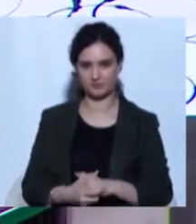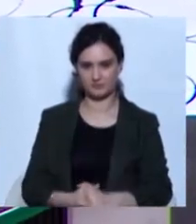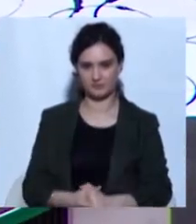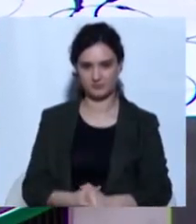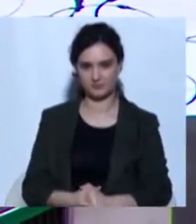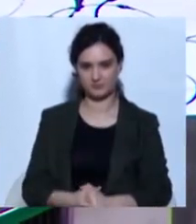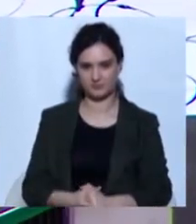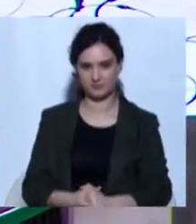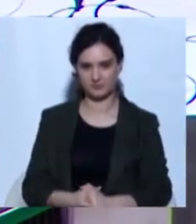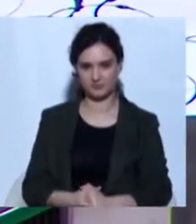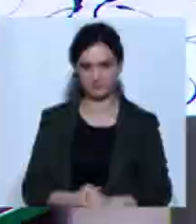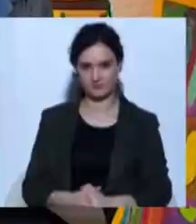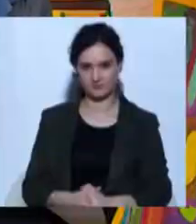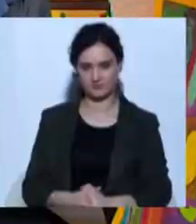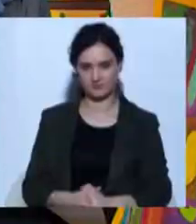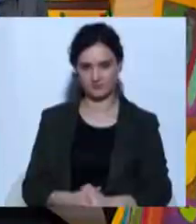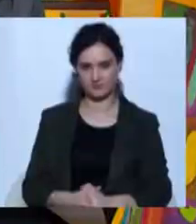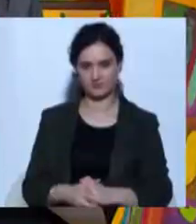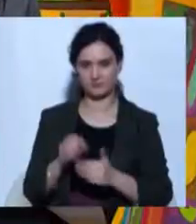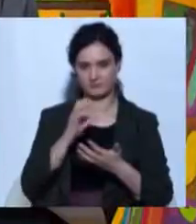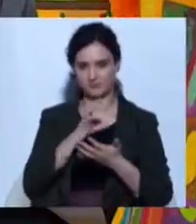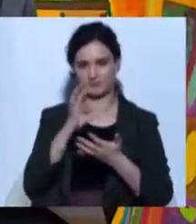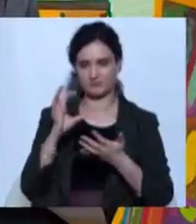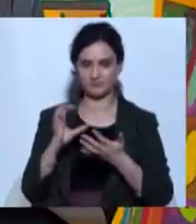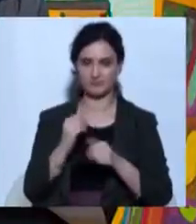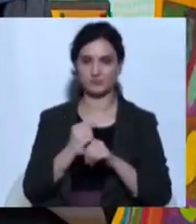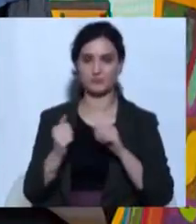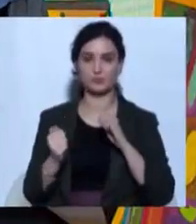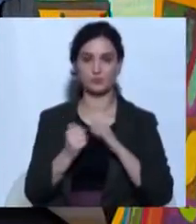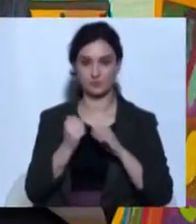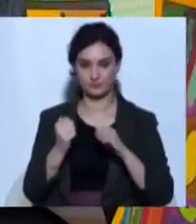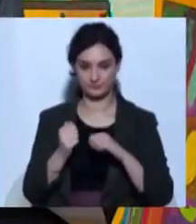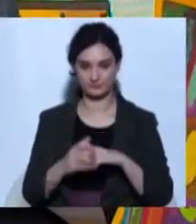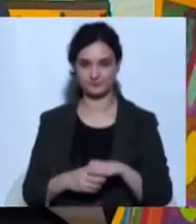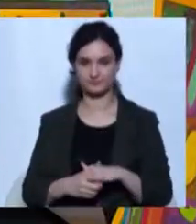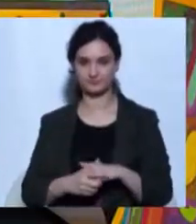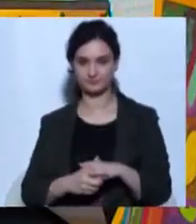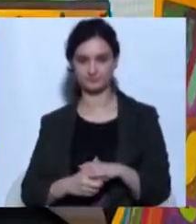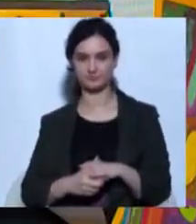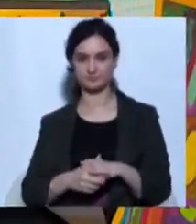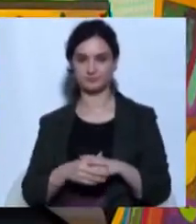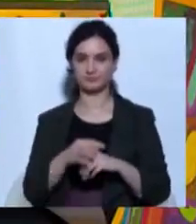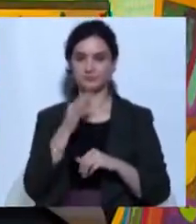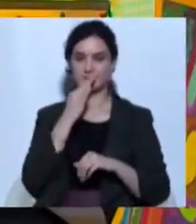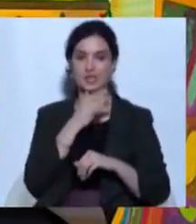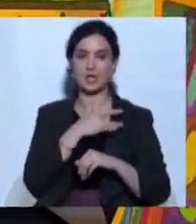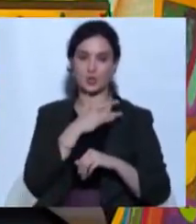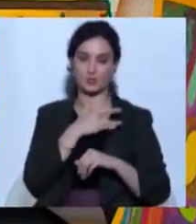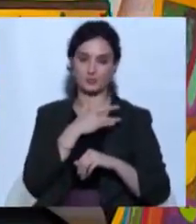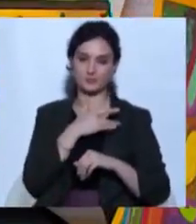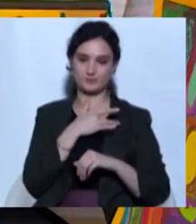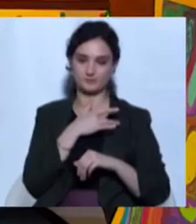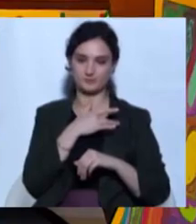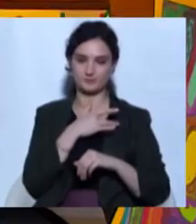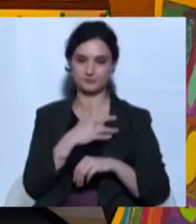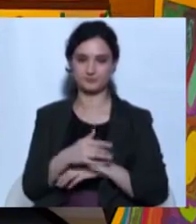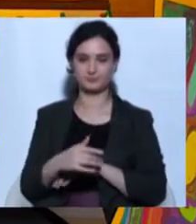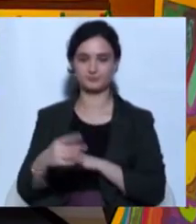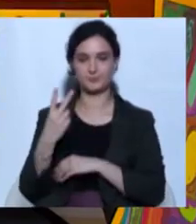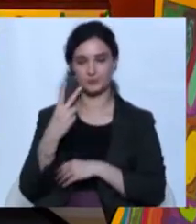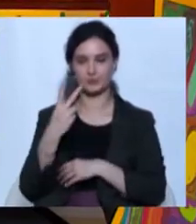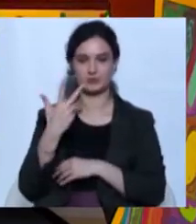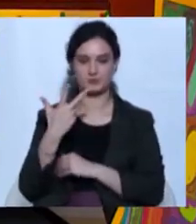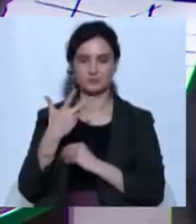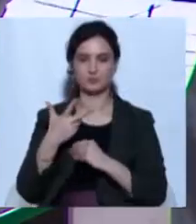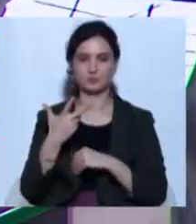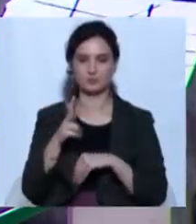აი ეს დავატოთ რამდენიმე და რო გაშრება მე დაახლოებით 2-3